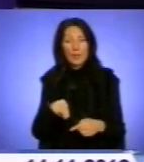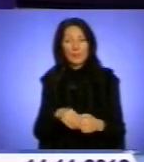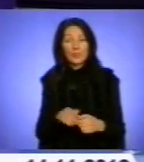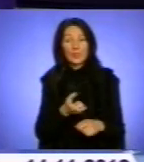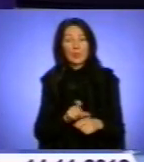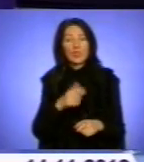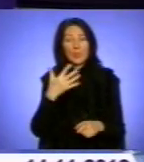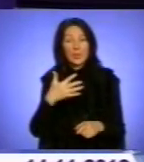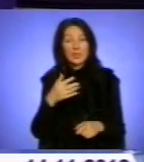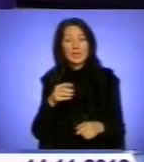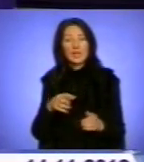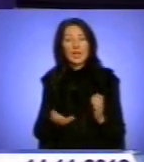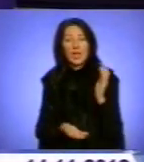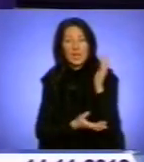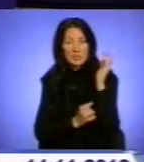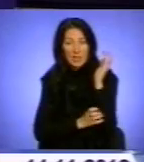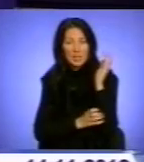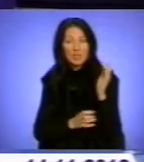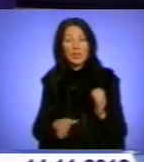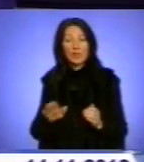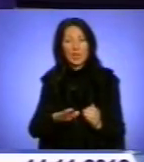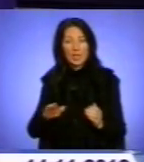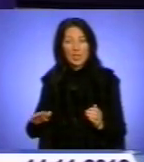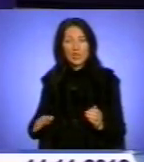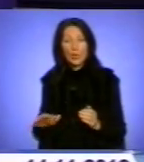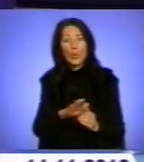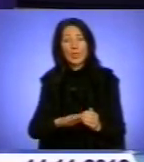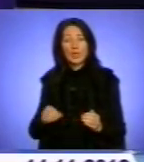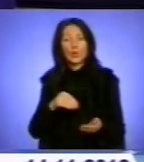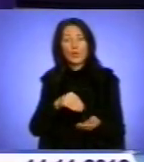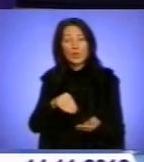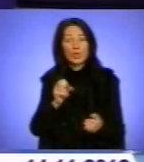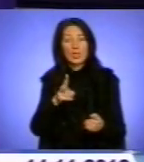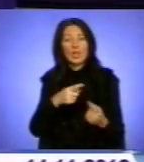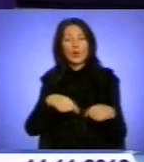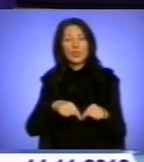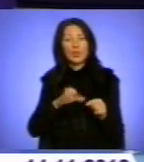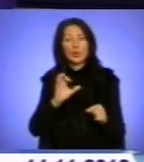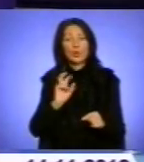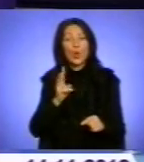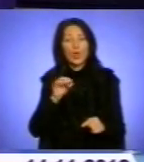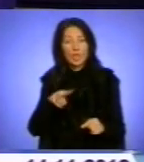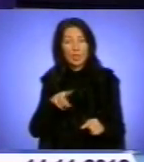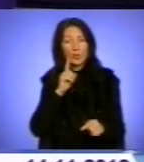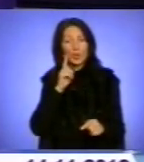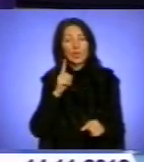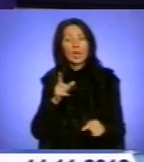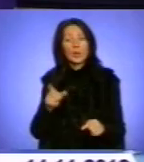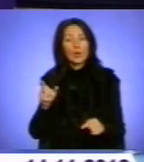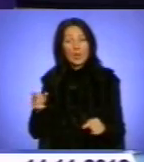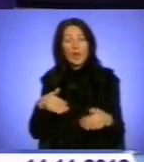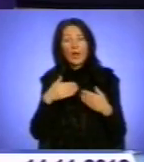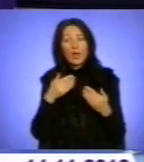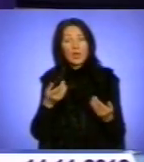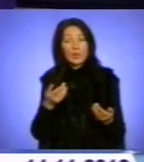Більше 50 саджанців на дитячому майданчику висадили члени організації «Сокіл». Молоді патріоти відгукнулися на прохання жителів